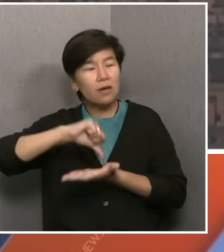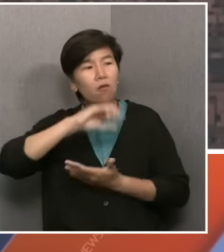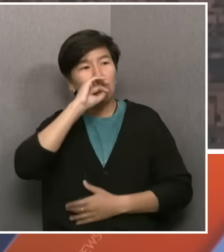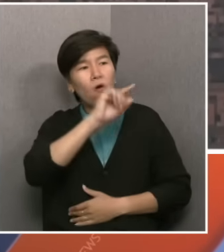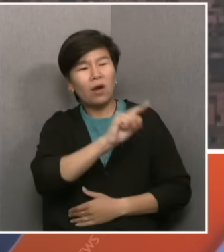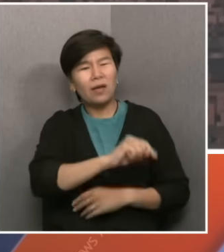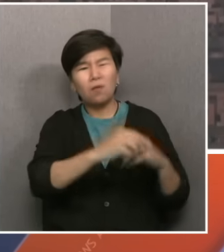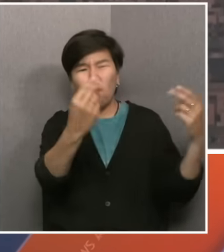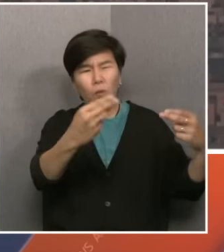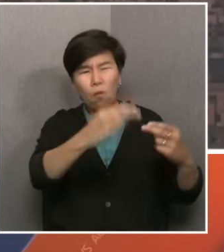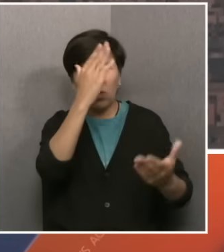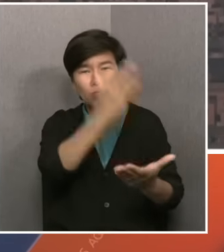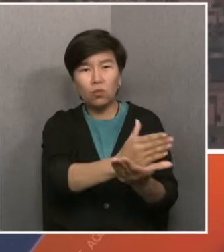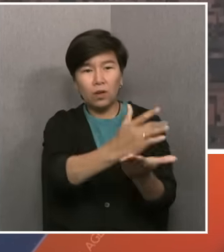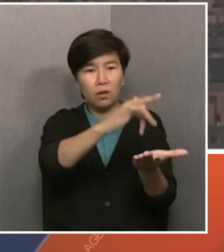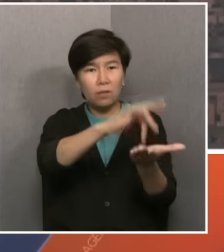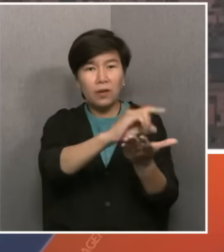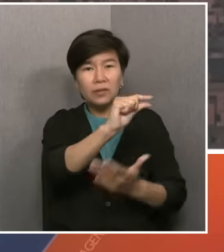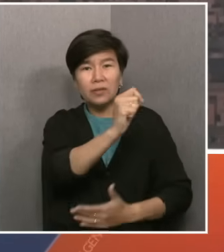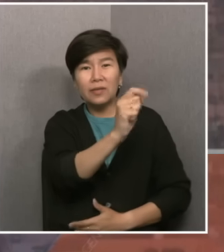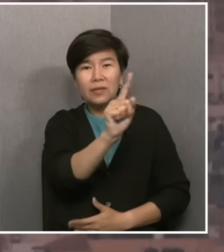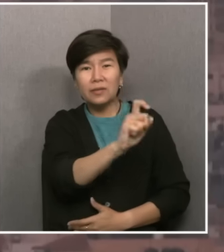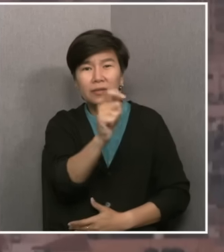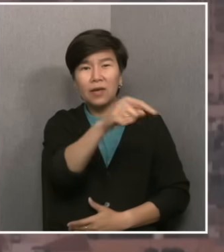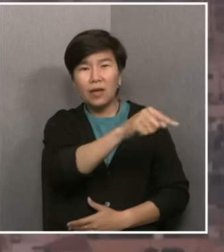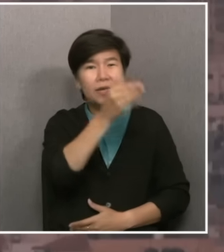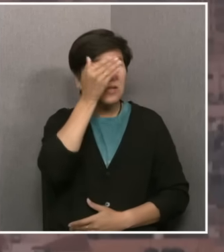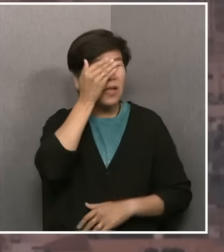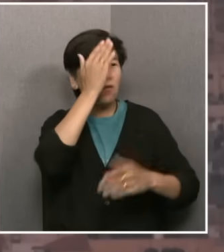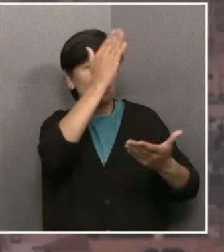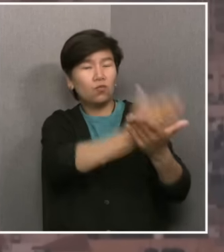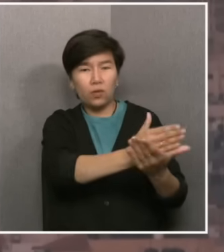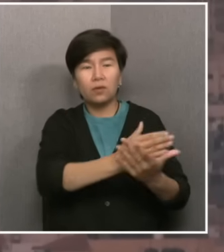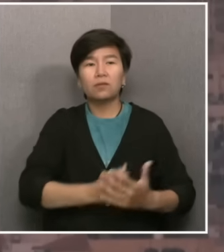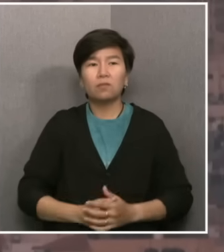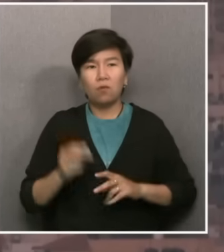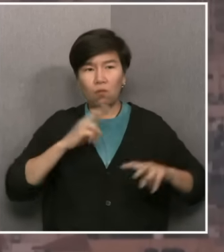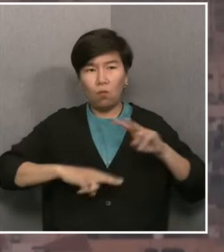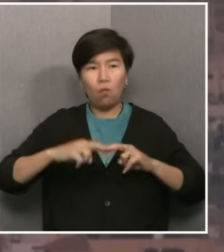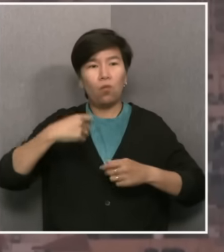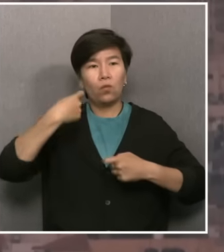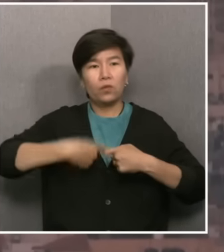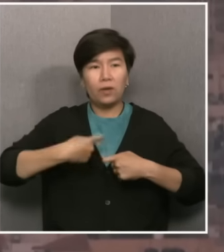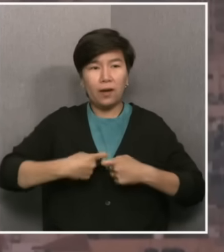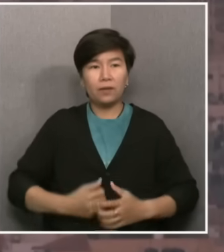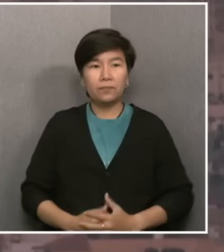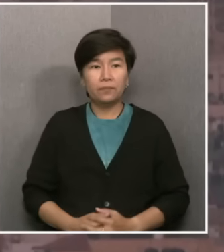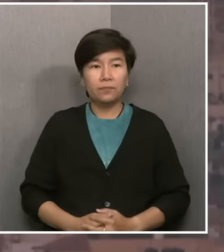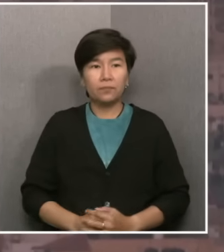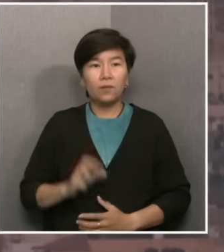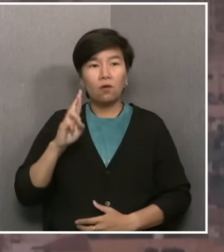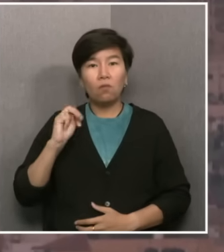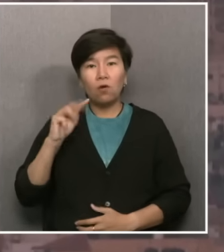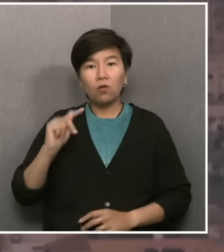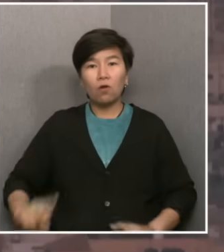ควบคุมสถานการณ์ในพื้นที่ตะวันออกกลางยากยิ่งขึ้นค่ะโยาฟกลนรัฐมนตรีว่าการ